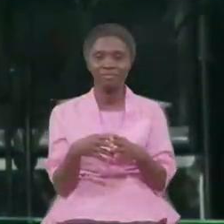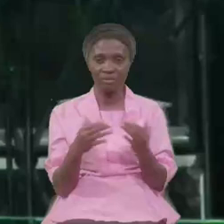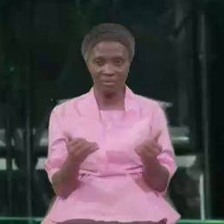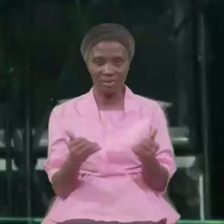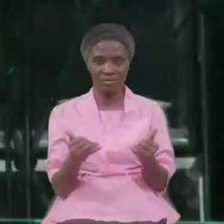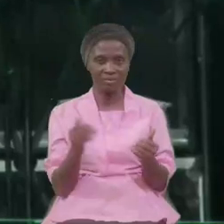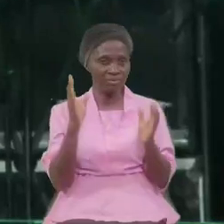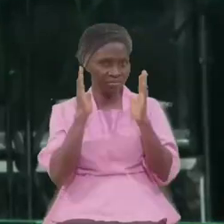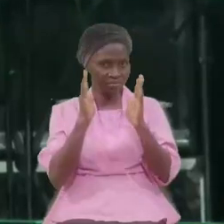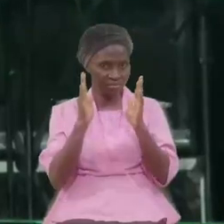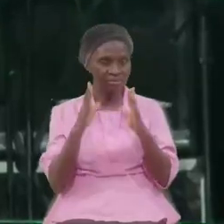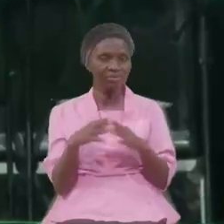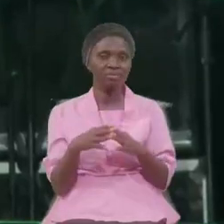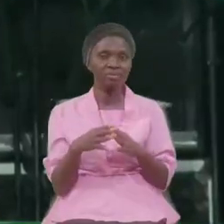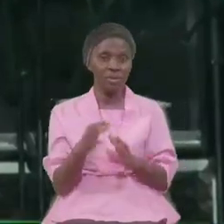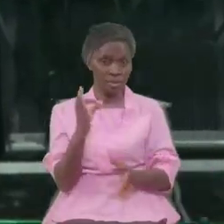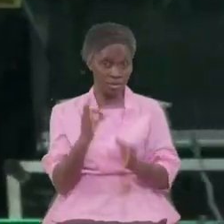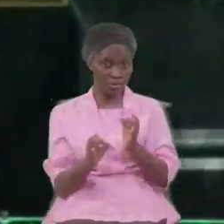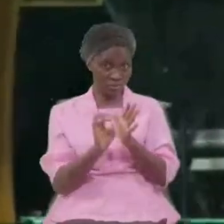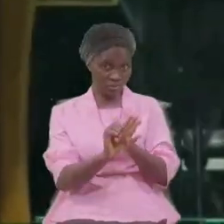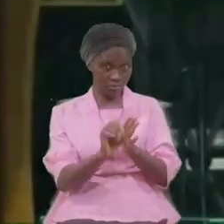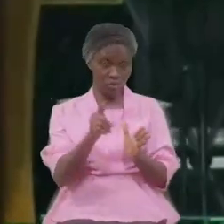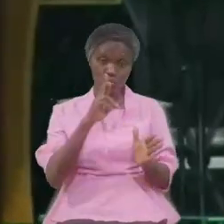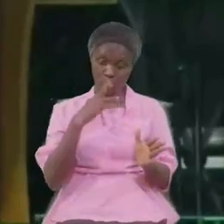Voyez ceci. Si vous avez faim,